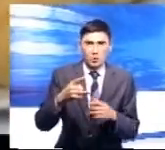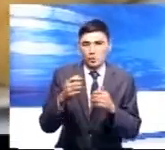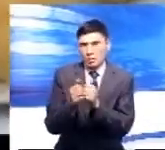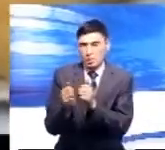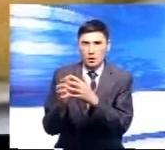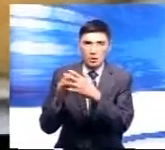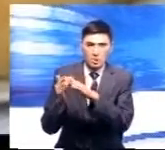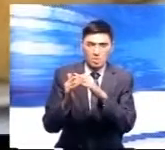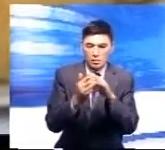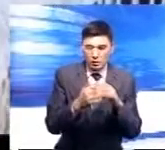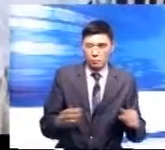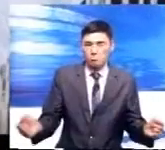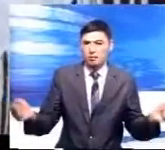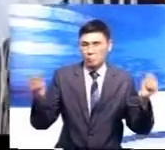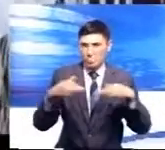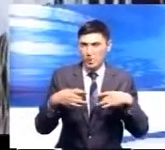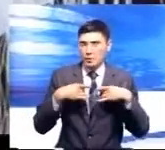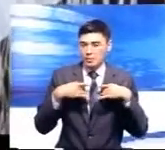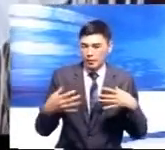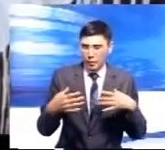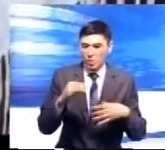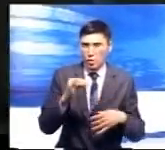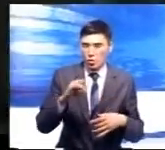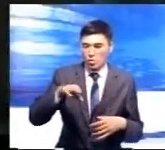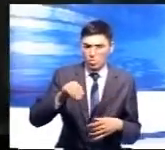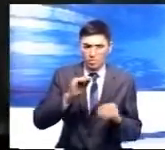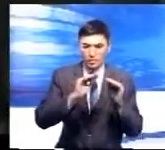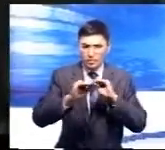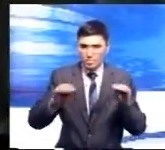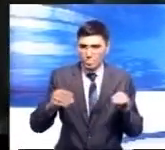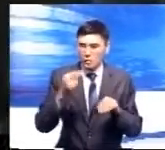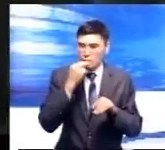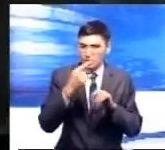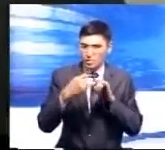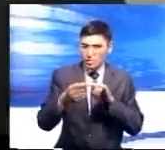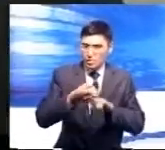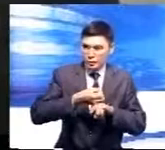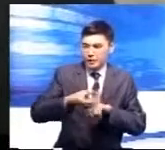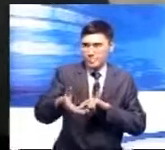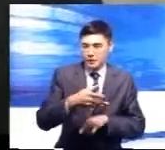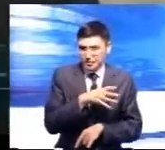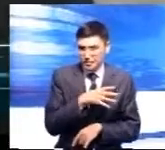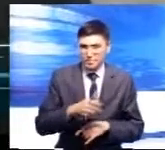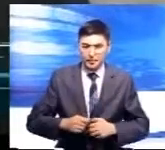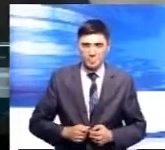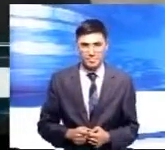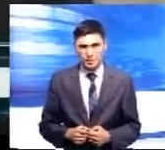родного села, где проживал поэт, были установлены юрты, щедро накрытыми дастарханами.